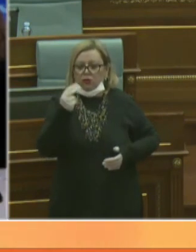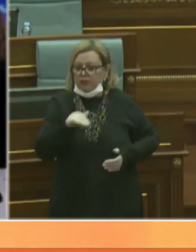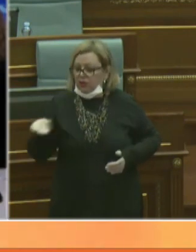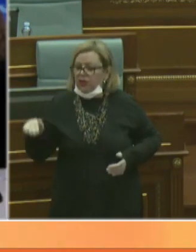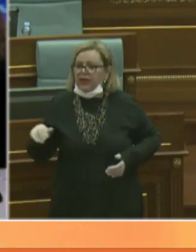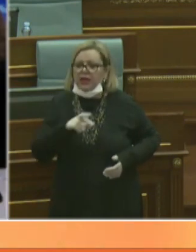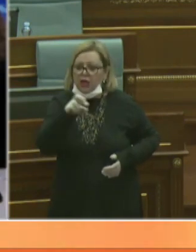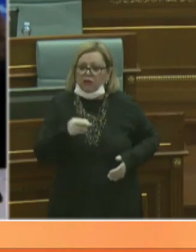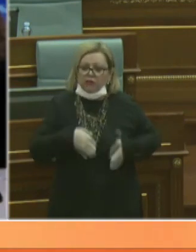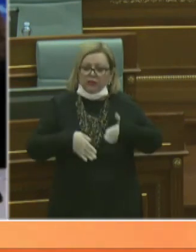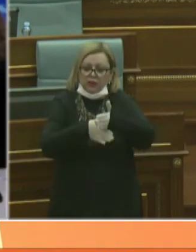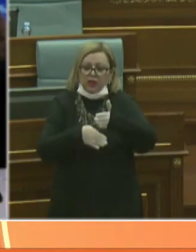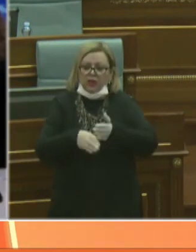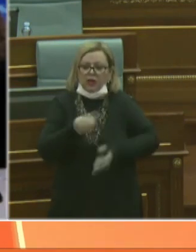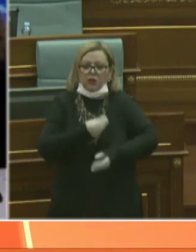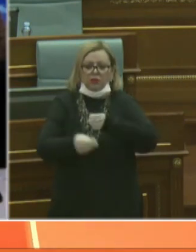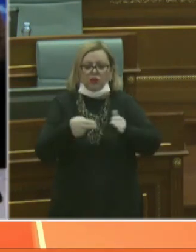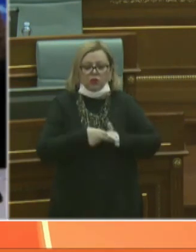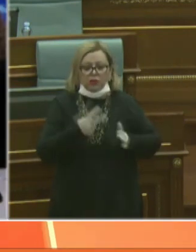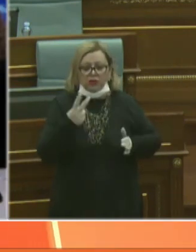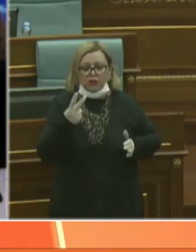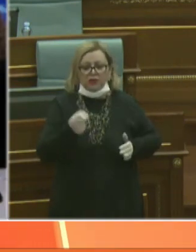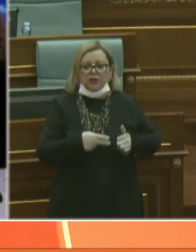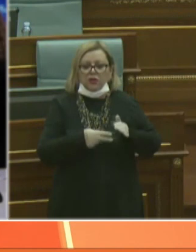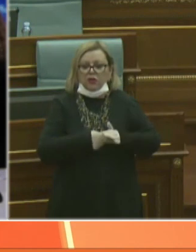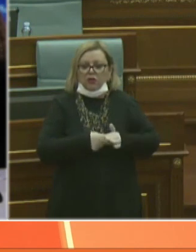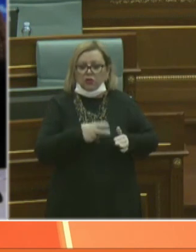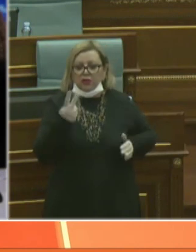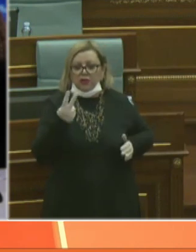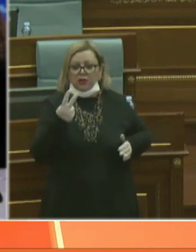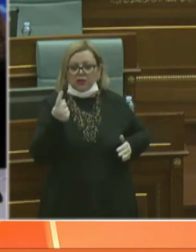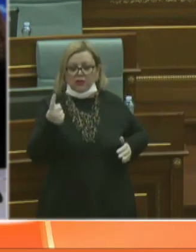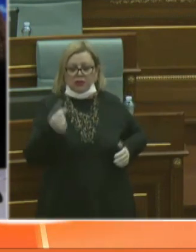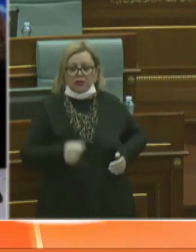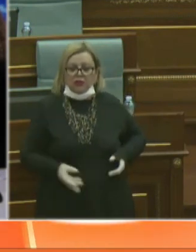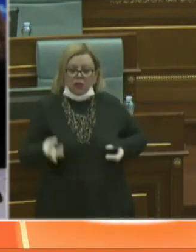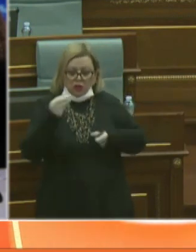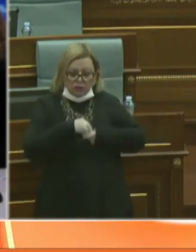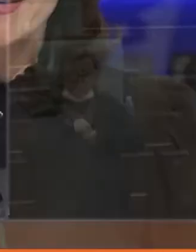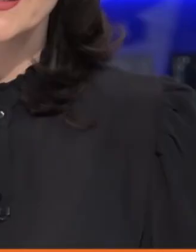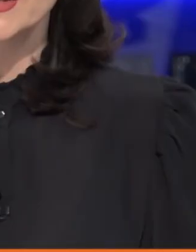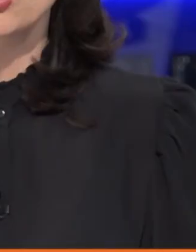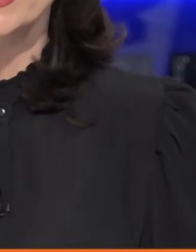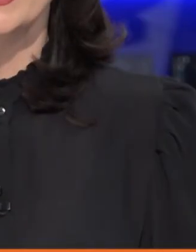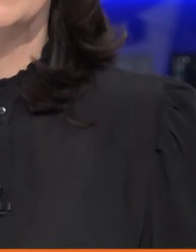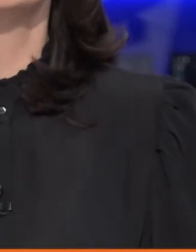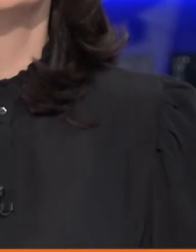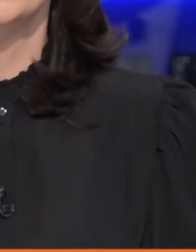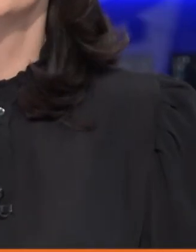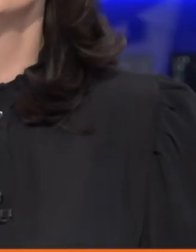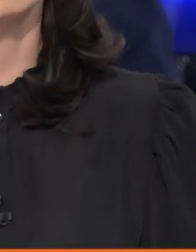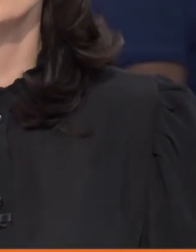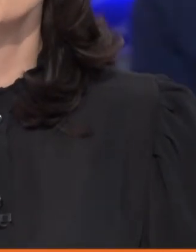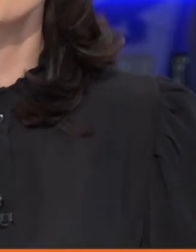NIPIC, SPAKU, 2 miliard euro për mbështetje ekonomike. Jemi pra në këtë lidhje të drejtë për drejtë me kuvendin e Kosovës, ku pritet sot të votohet qeveria e re drejtuar nga